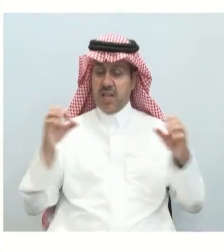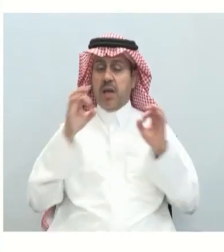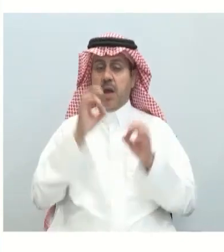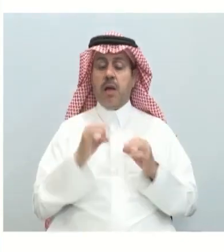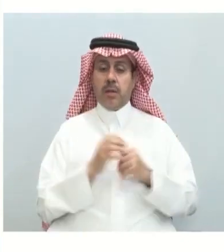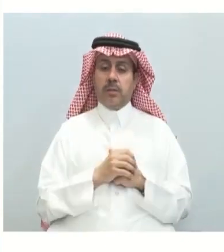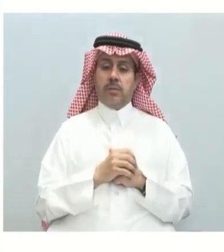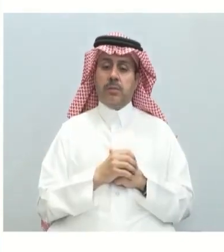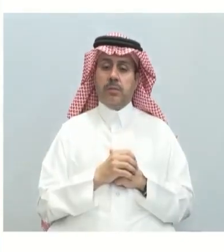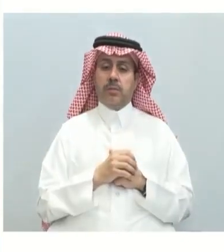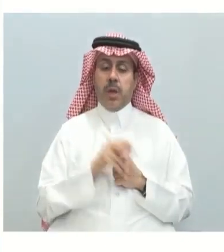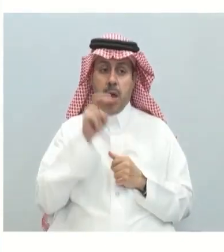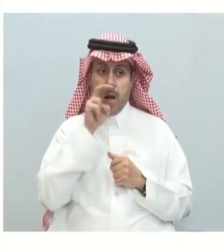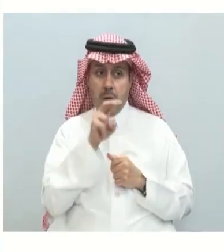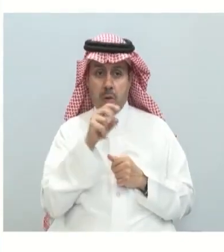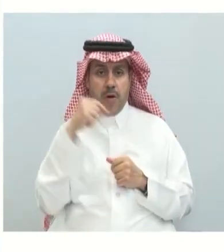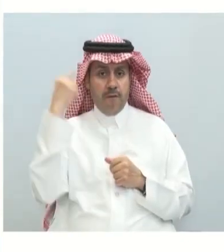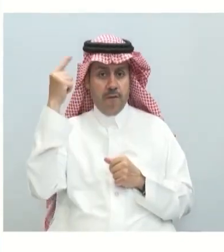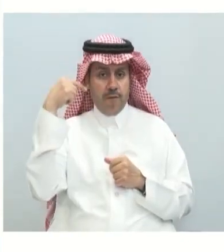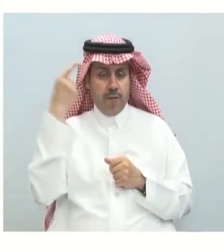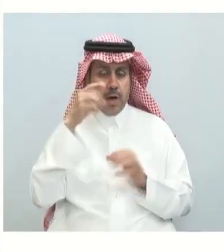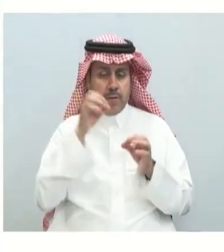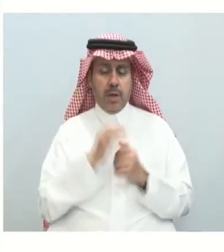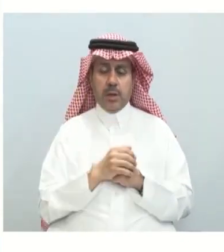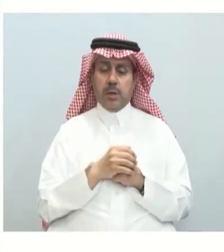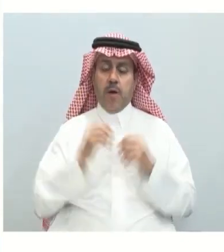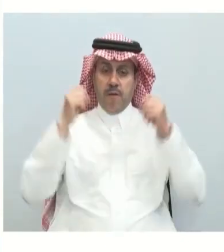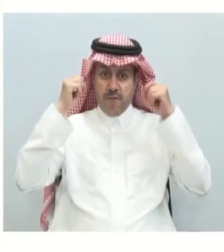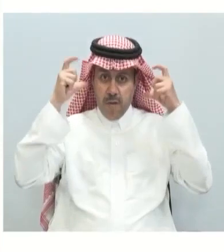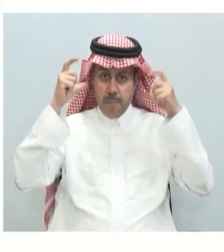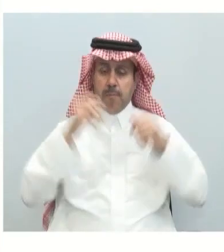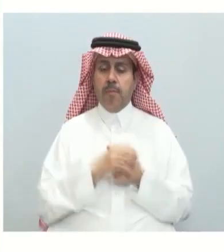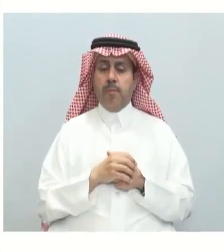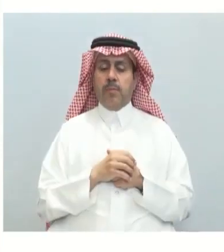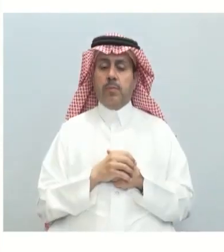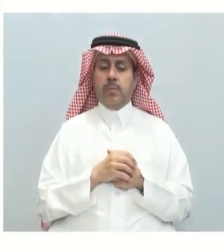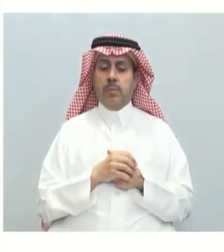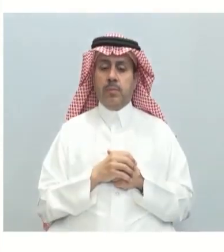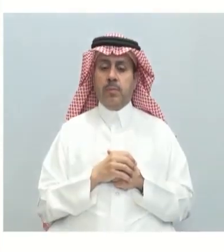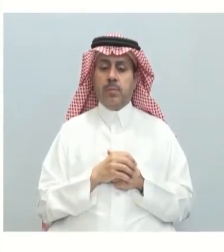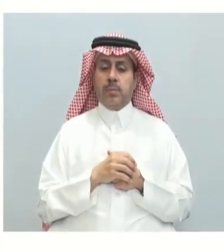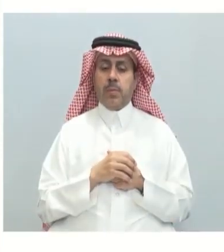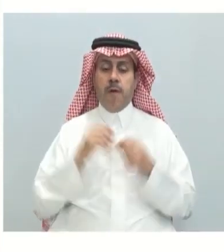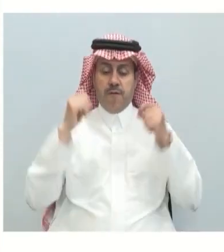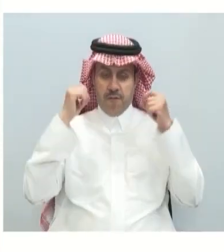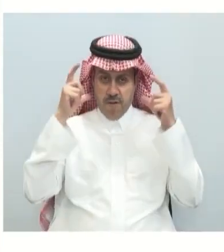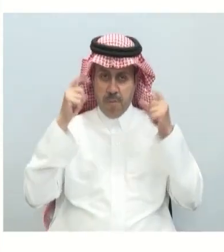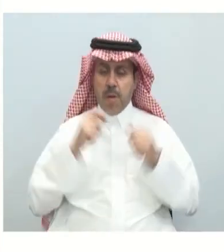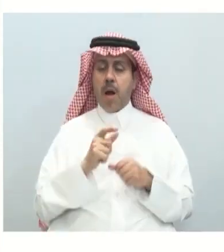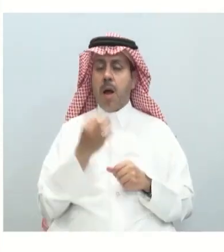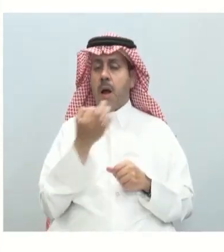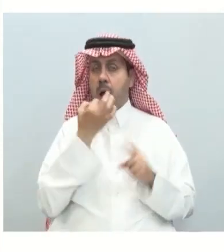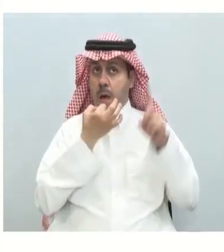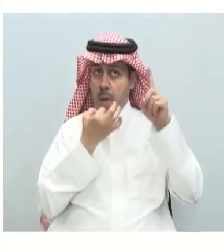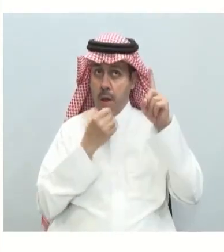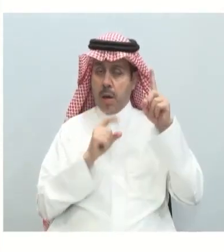لان النظر في الايات والتامل فيها يعطي الطالب والطالبه ملكه في فهم كلام الله